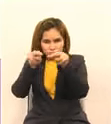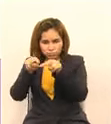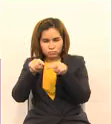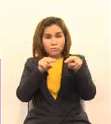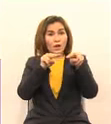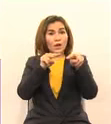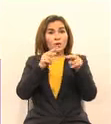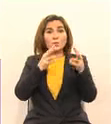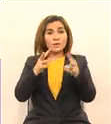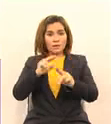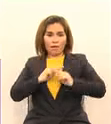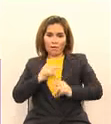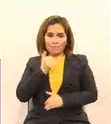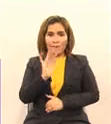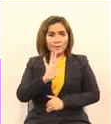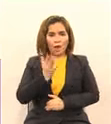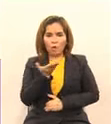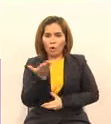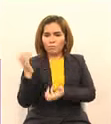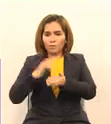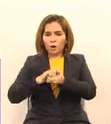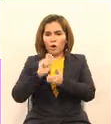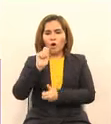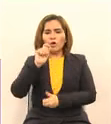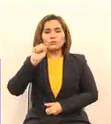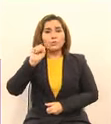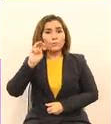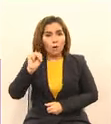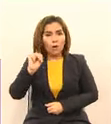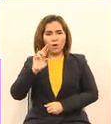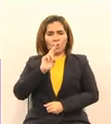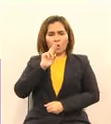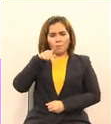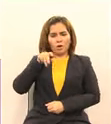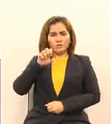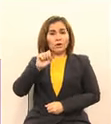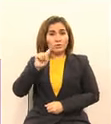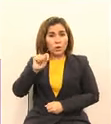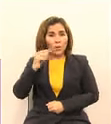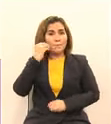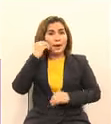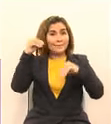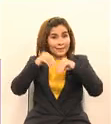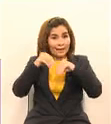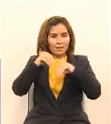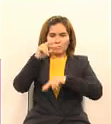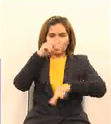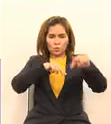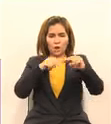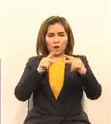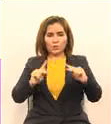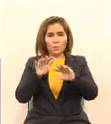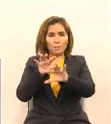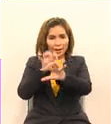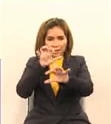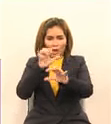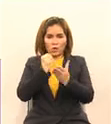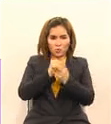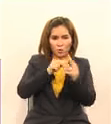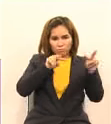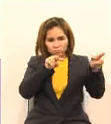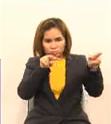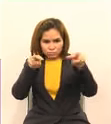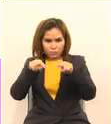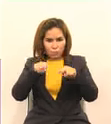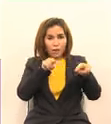ครือข่ายของอสม.รปสต.ในพื้นที่นะครับรวมถึงทางมหาไทยที่เข้ามาร่วมมือช่วยกันในการดูแลคั